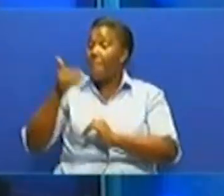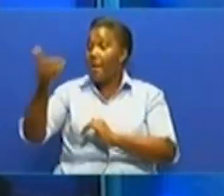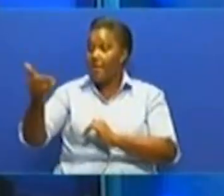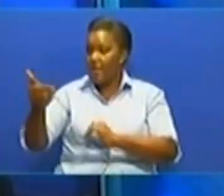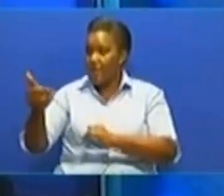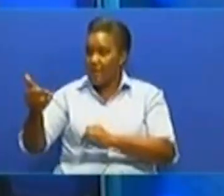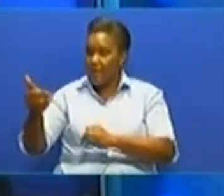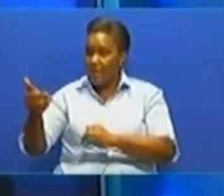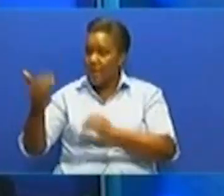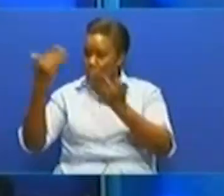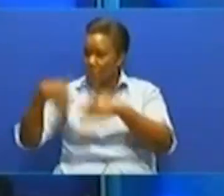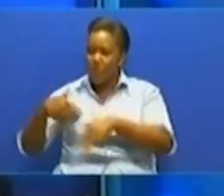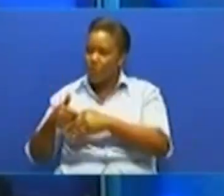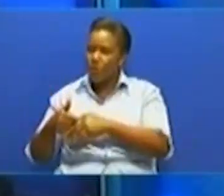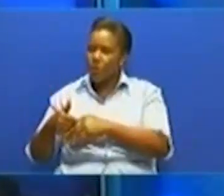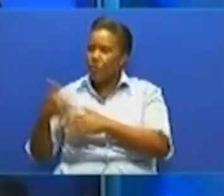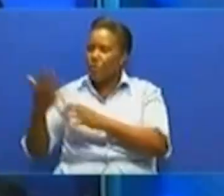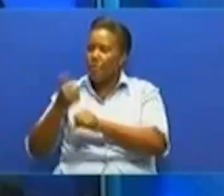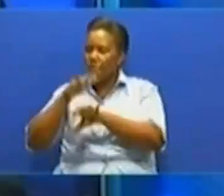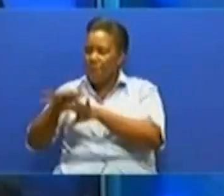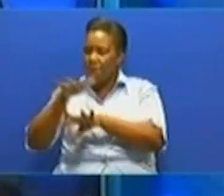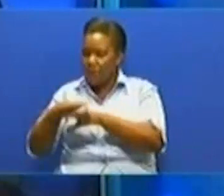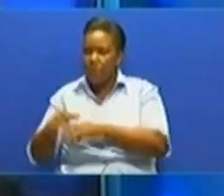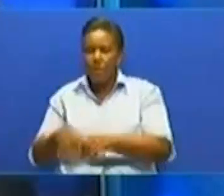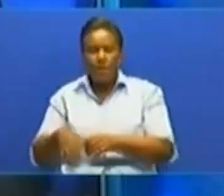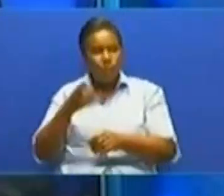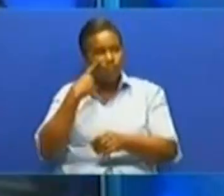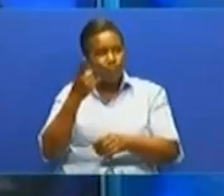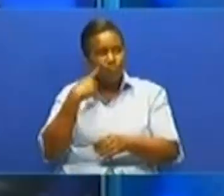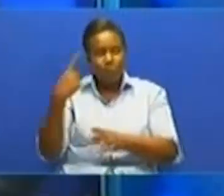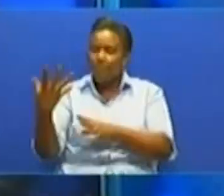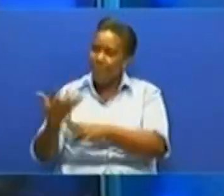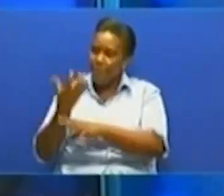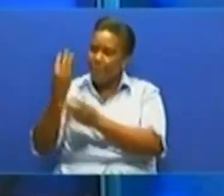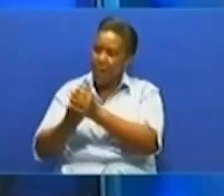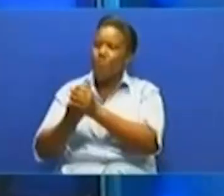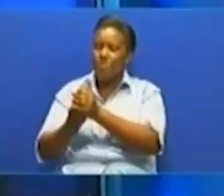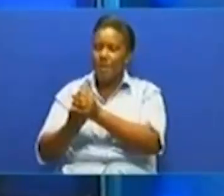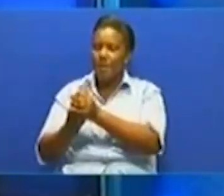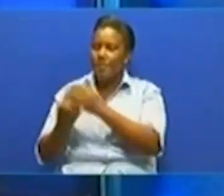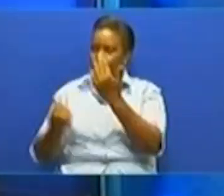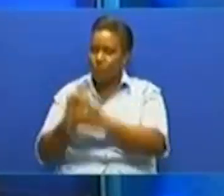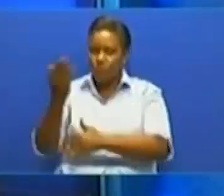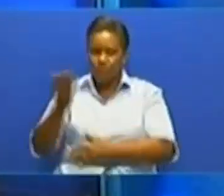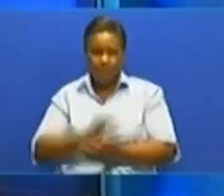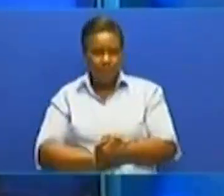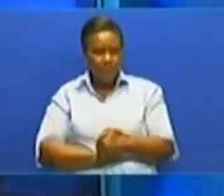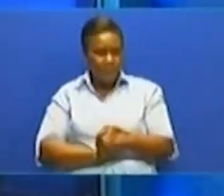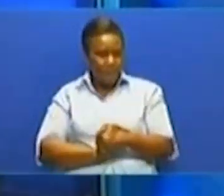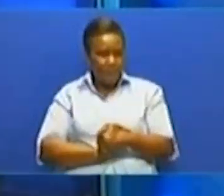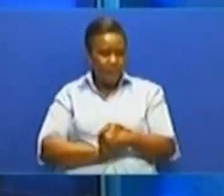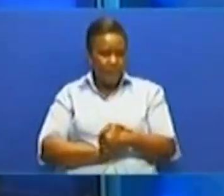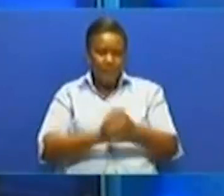ambalo atatujuza mengi tukishuhudia pamoja tukio hilo. Tuendelee na taarifa yetu ya habari kutoka mikoa mbalimbali. Wasimamizi wa